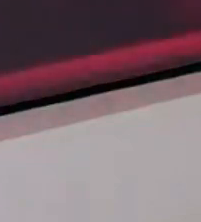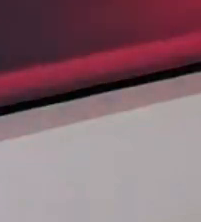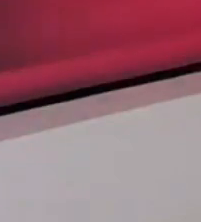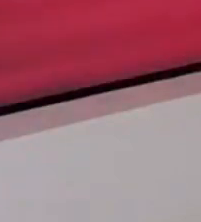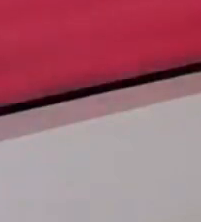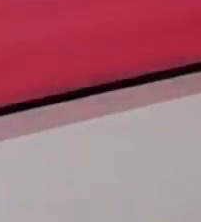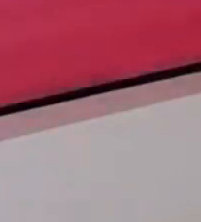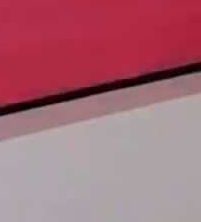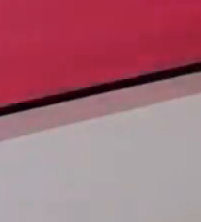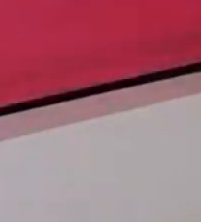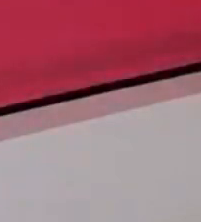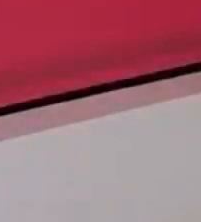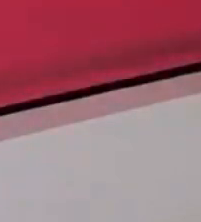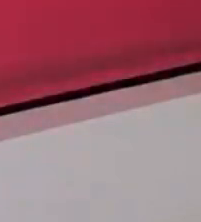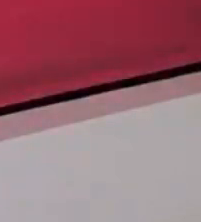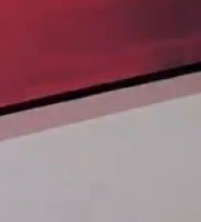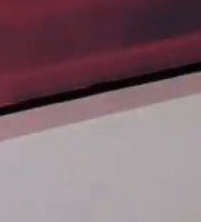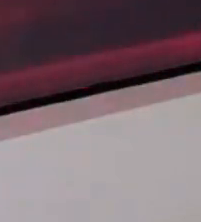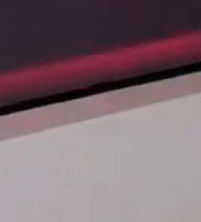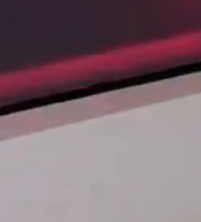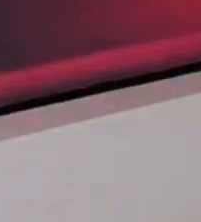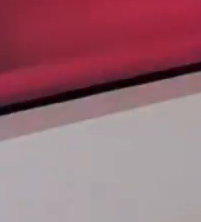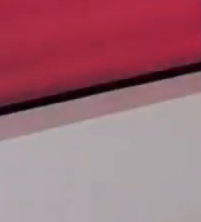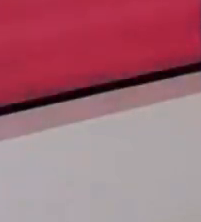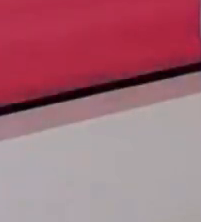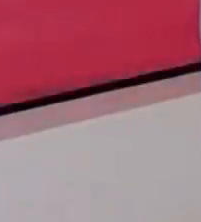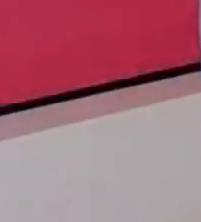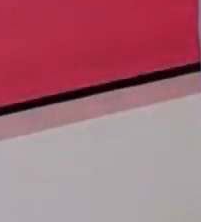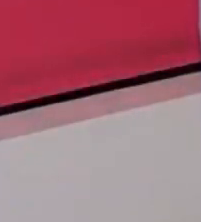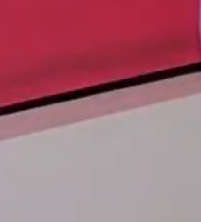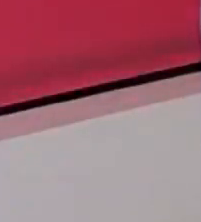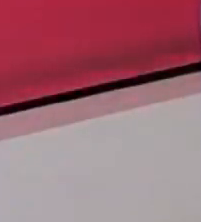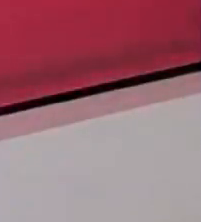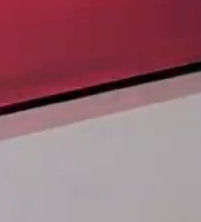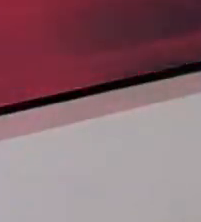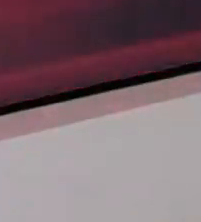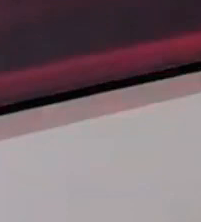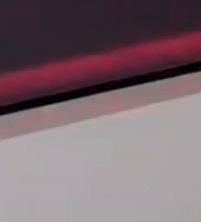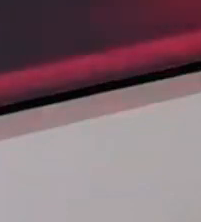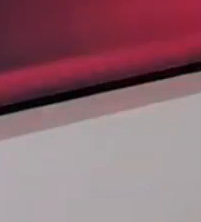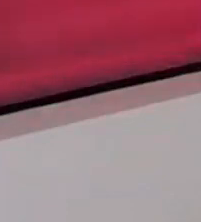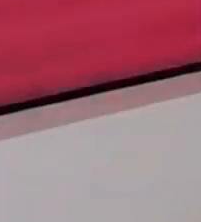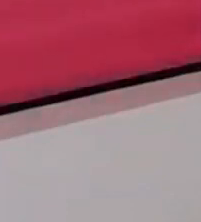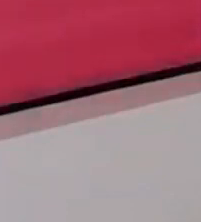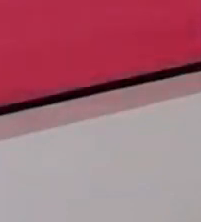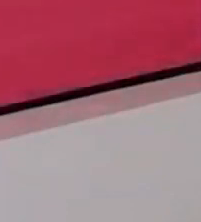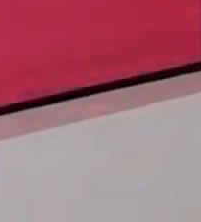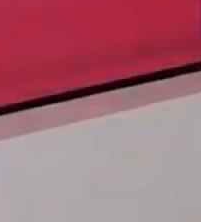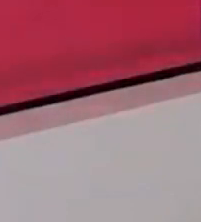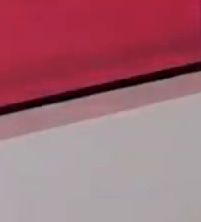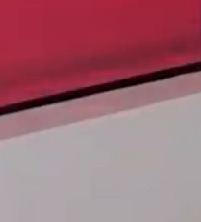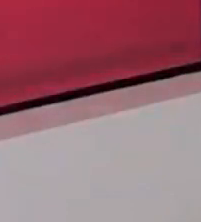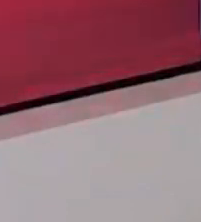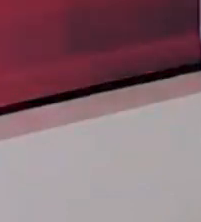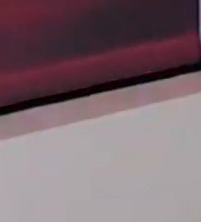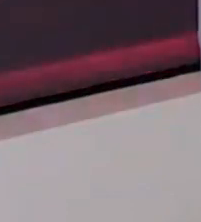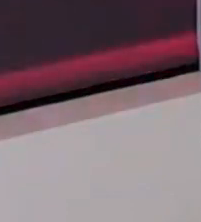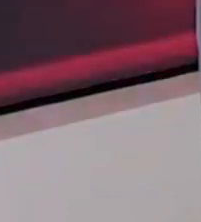Igan, mauna ka sa mga balita. Mag-subscribe sa GMA Integrated News sa YouTube. Sa mga kapuso abroad, subaybayan nyo kami